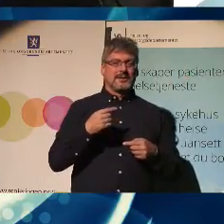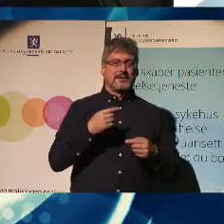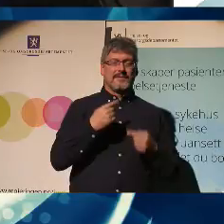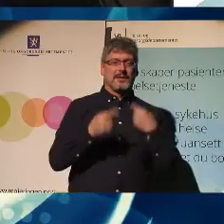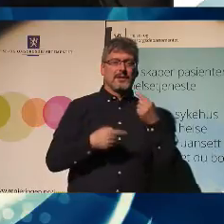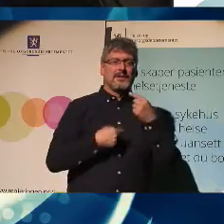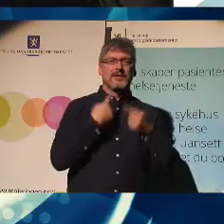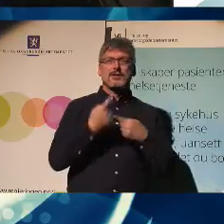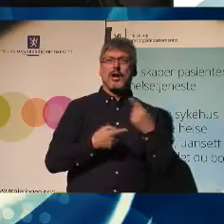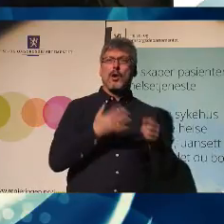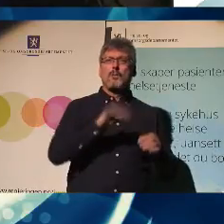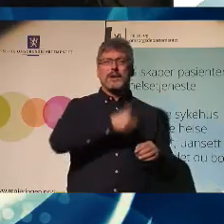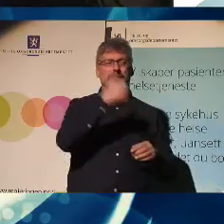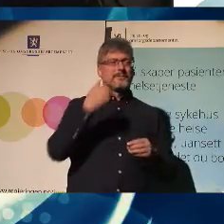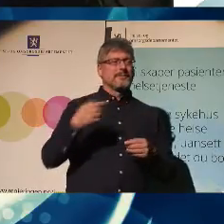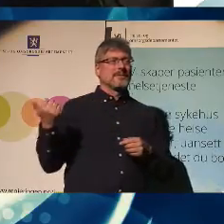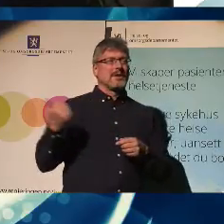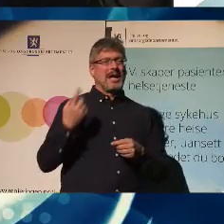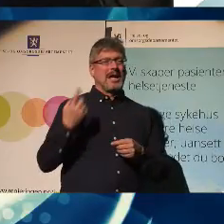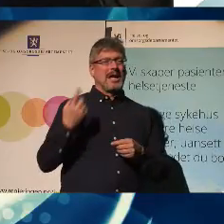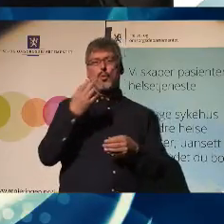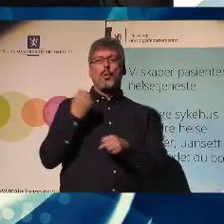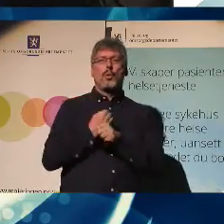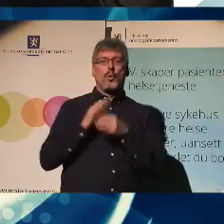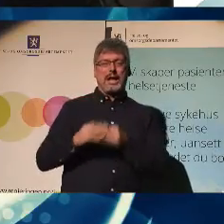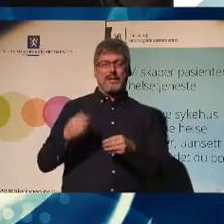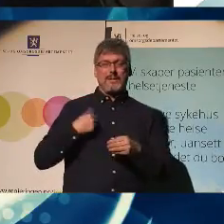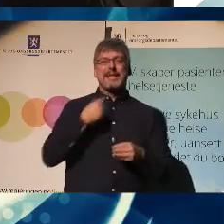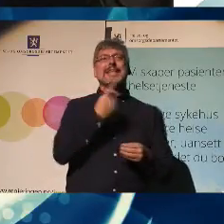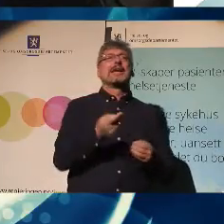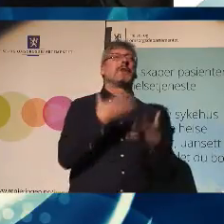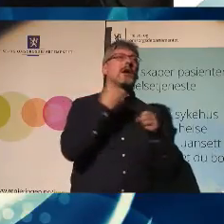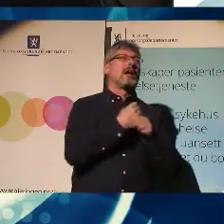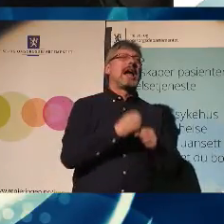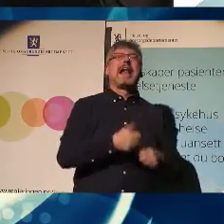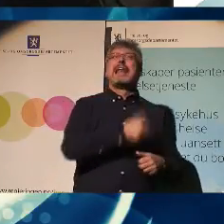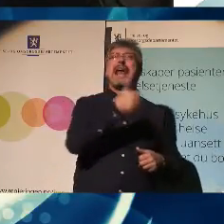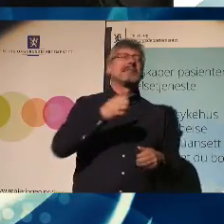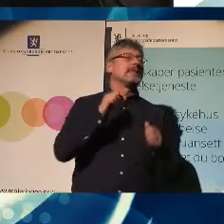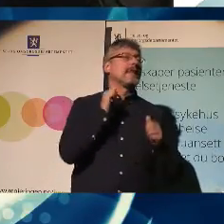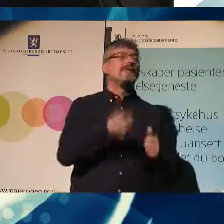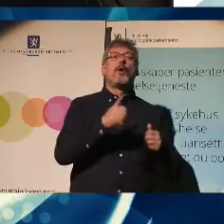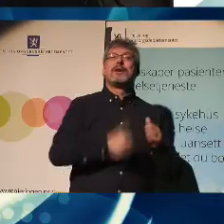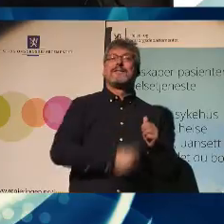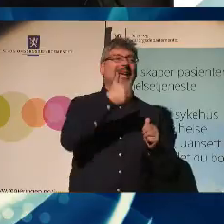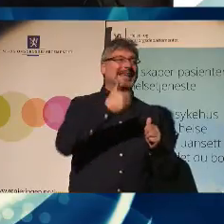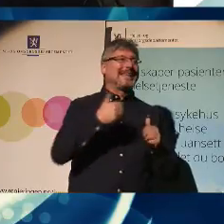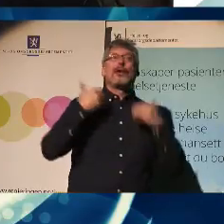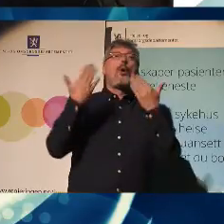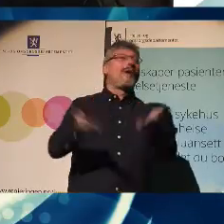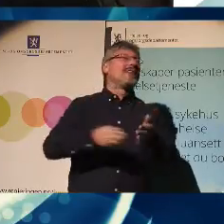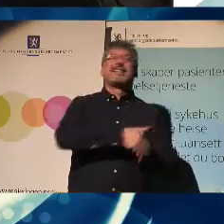sånn at min gode kollega Jan Kjetil Arnulf har sagt mange ganger at ledelse alt for viktig til at du overlater det til ledere.